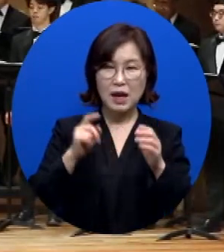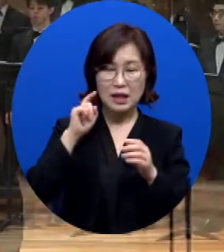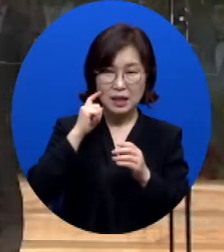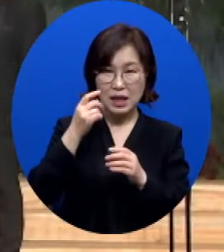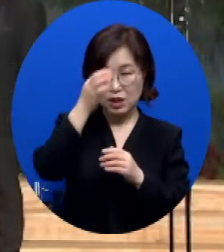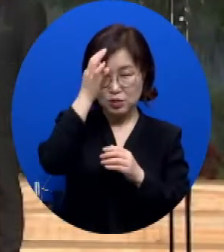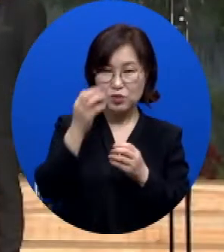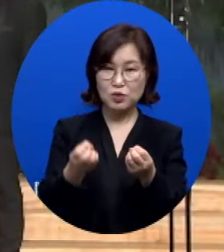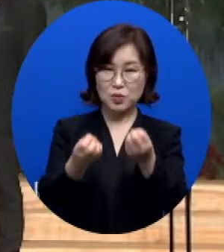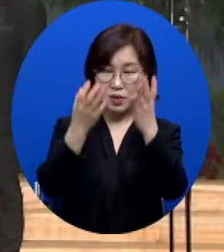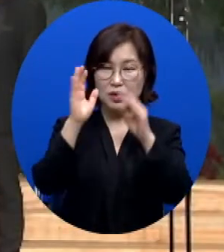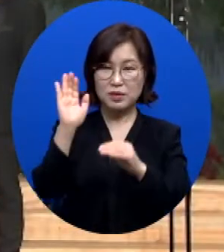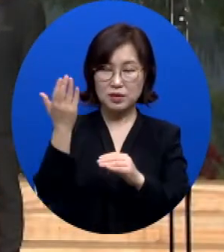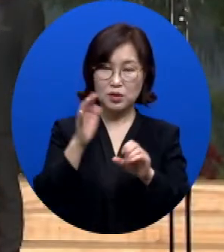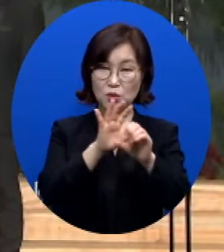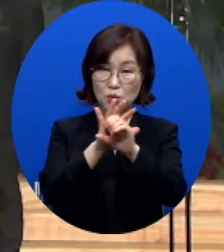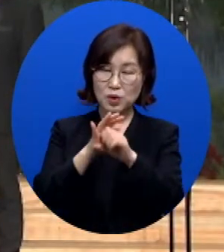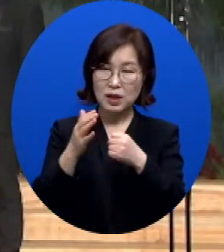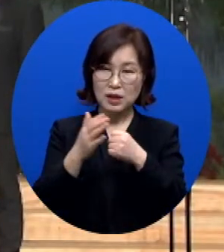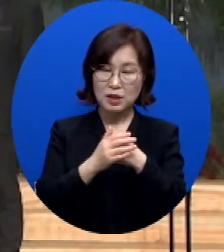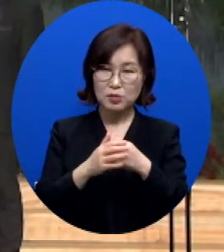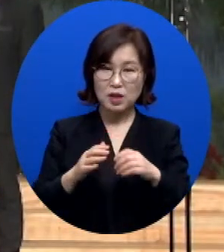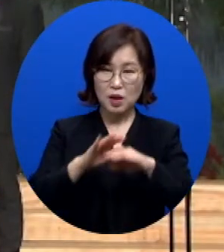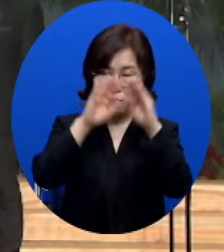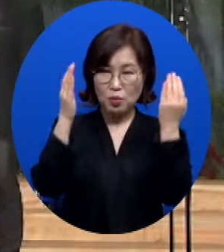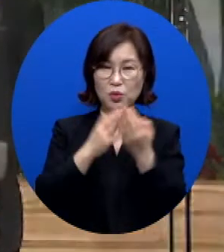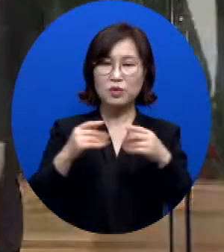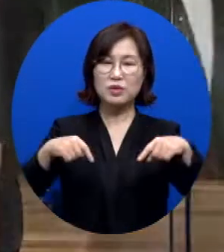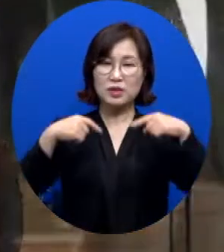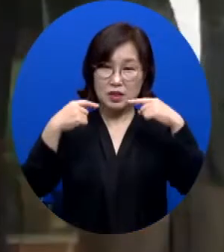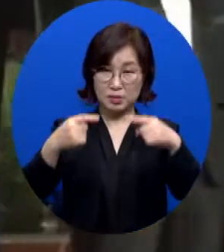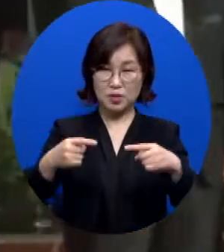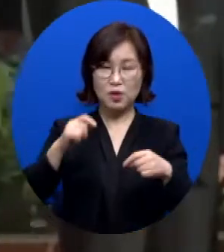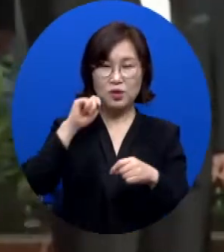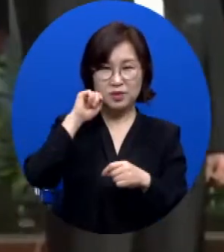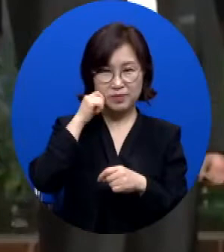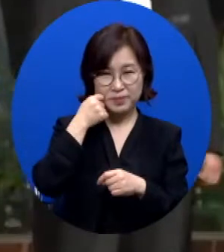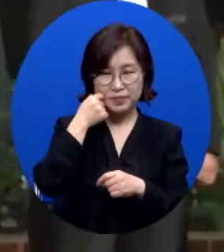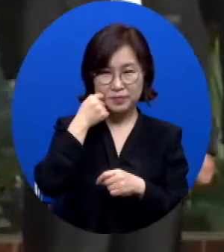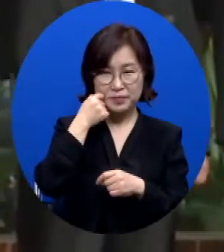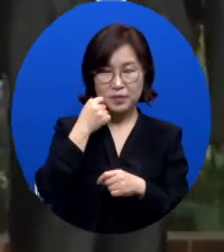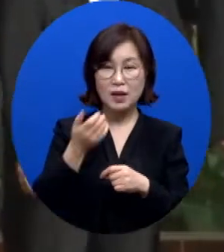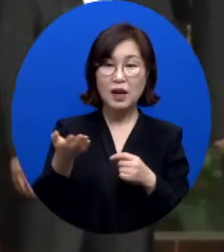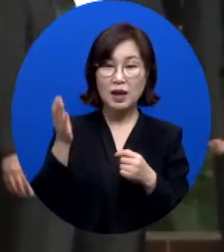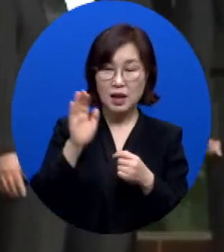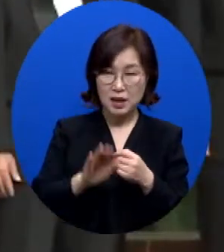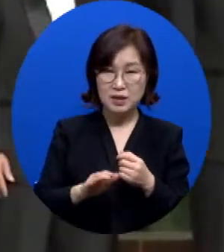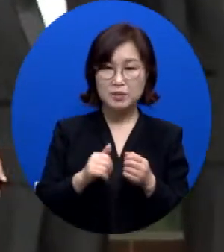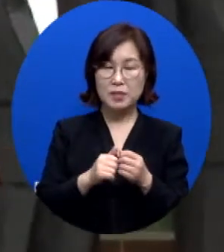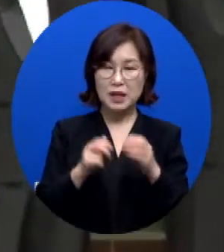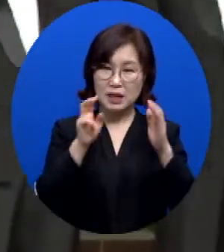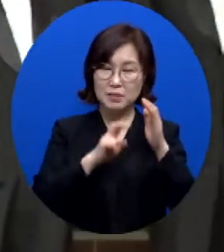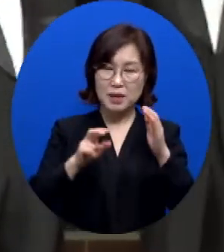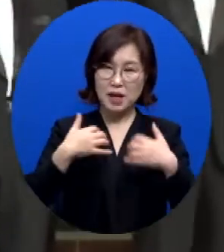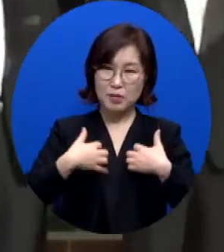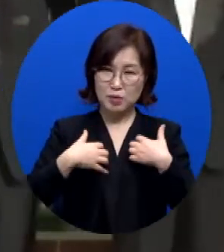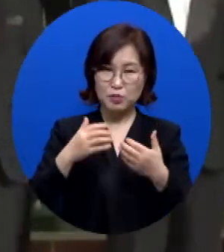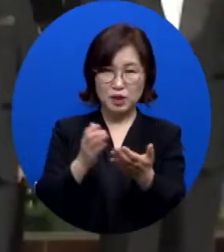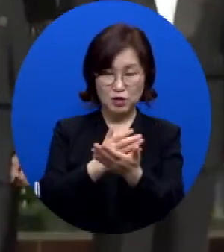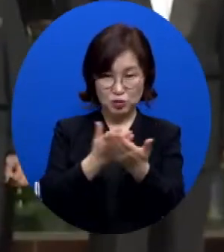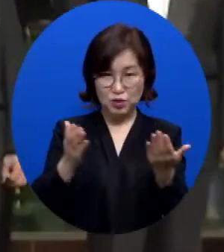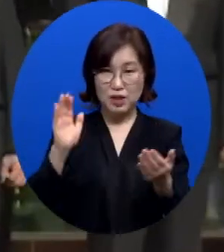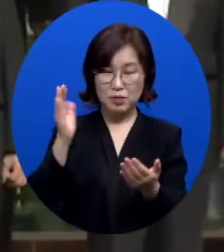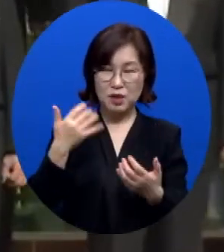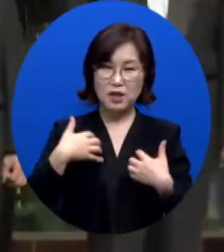예정입니다. 코로나19로 합창단 전원이 무대에 함께 오를 수 없었습니다. 그럼에도 음악의 기쁨을 나눌 수 있어